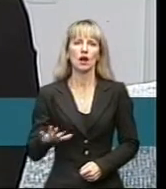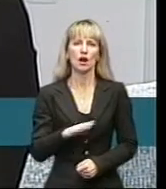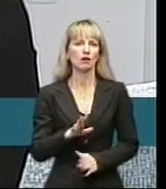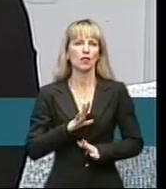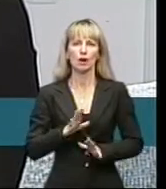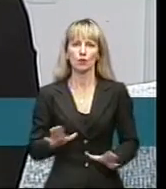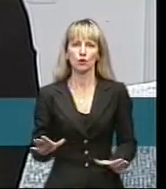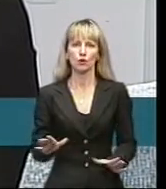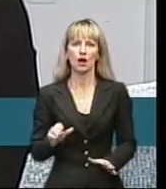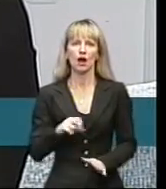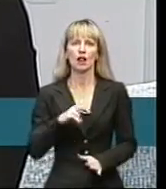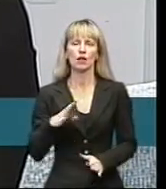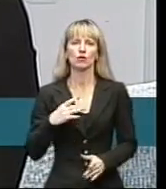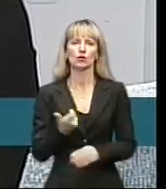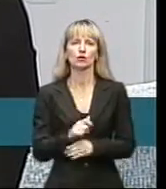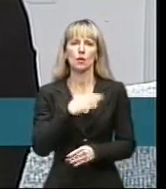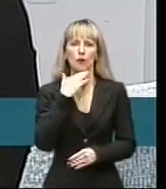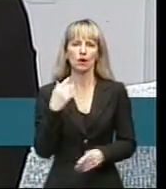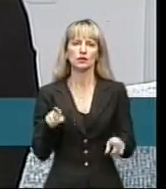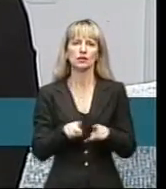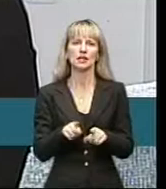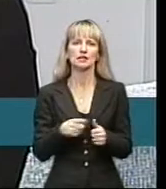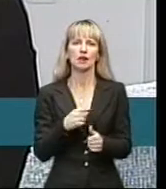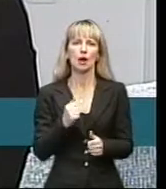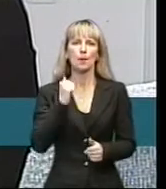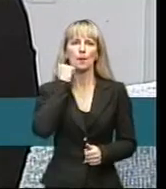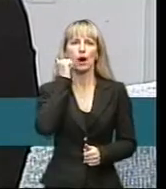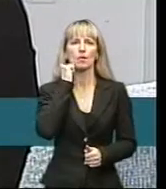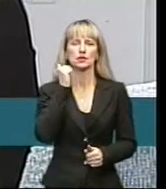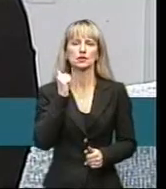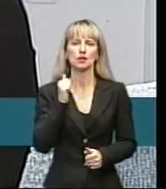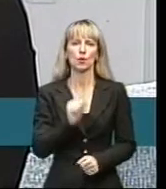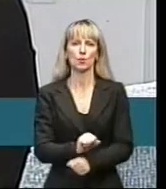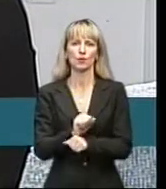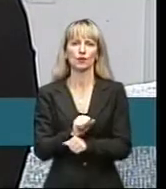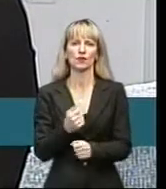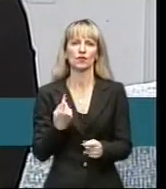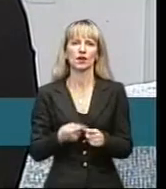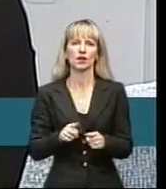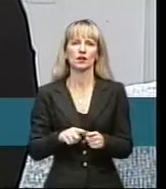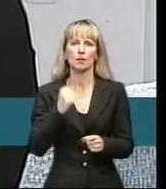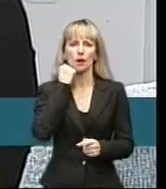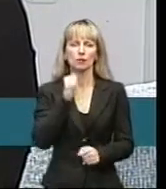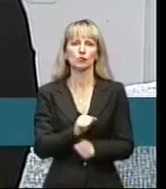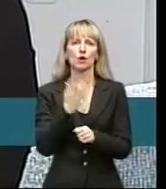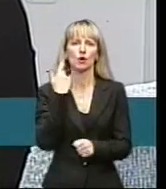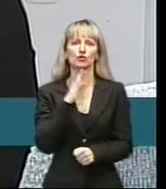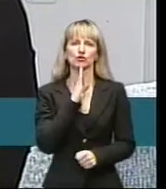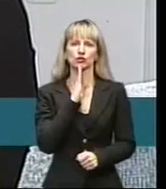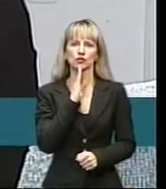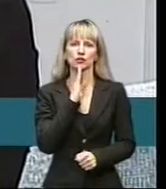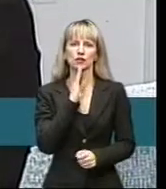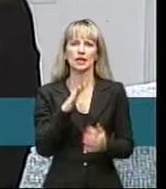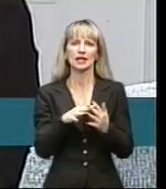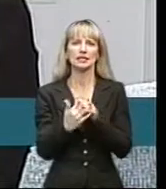не було. Але було дуже багато так званих бабських бунтів. Бабські бунти – це коли жінки,